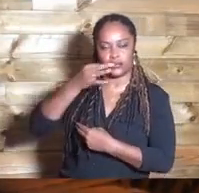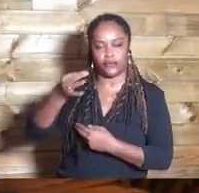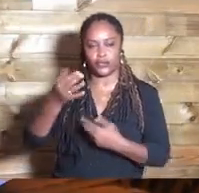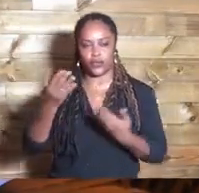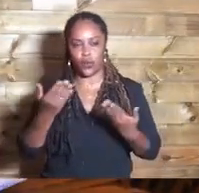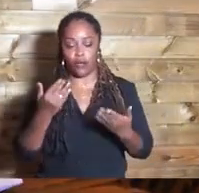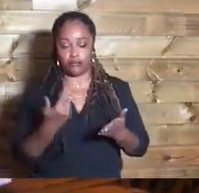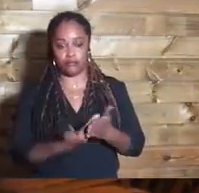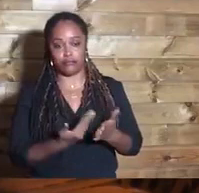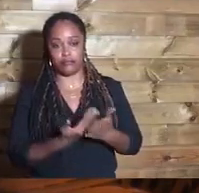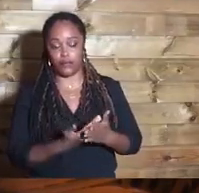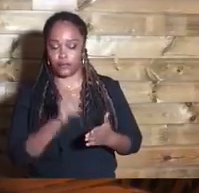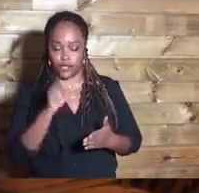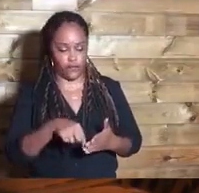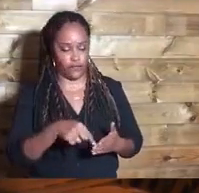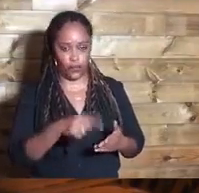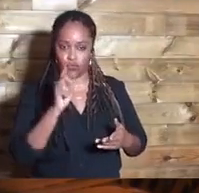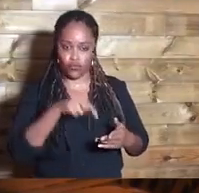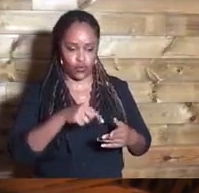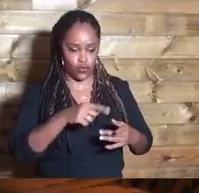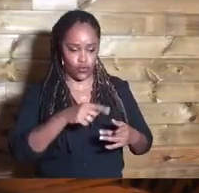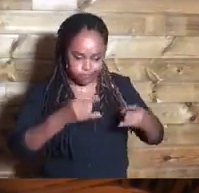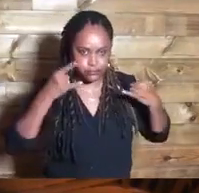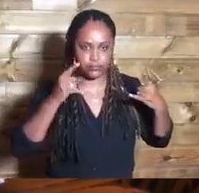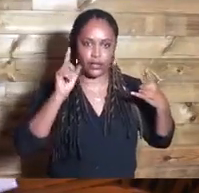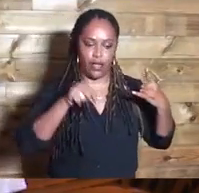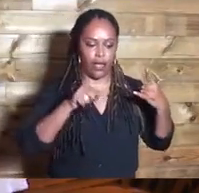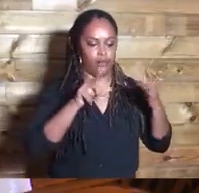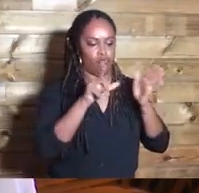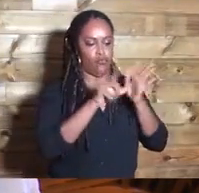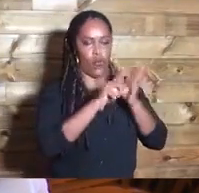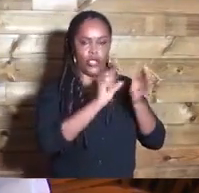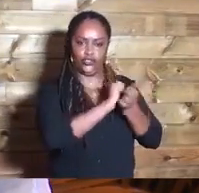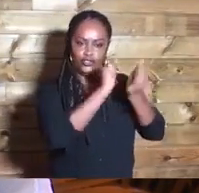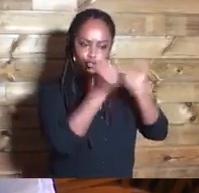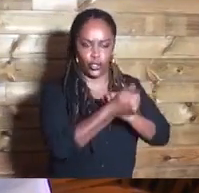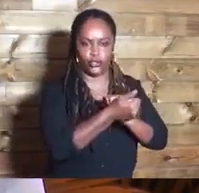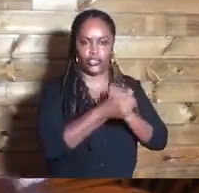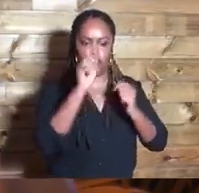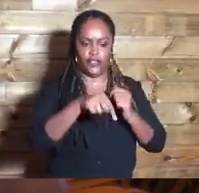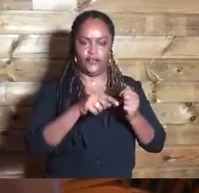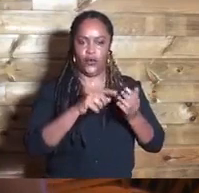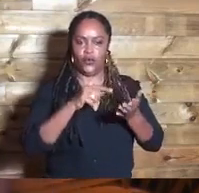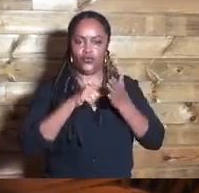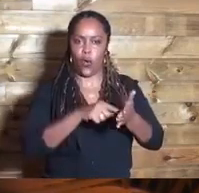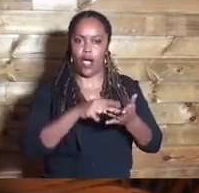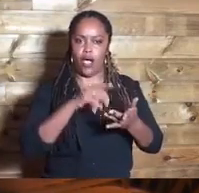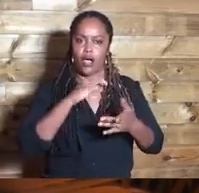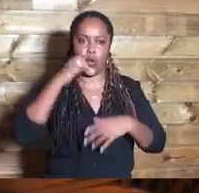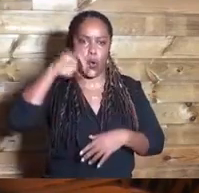fera encore un argument pour nous sortir du droit européen. L'esprit qu'on